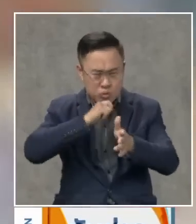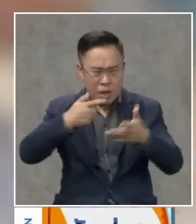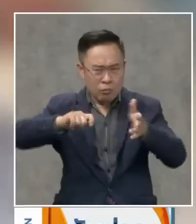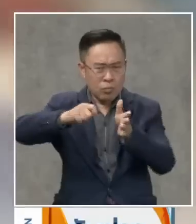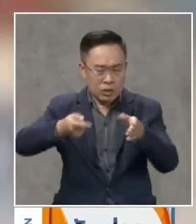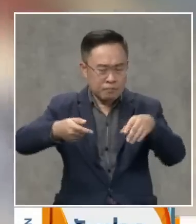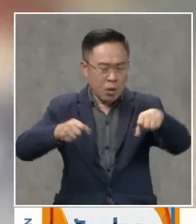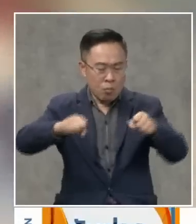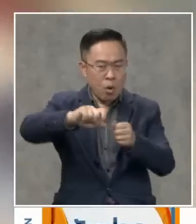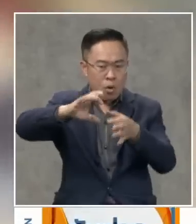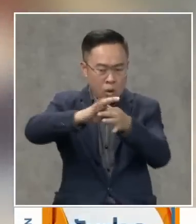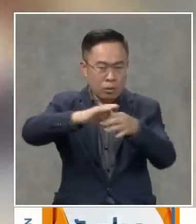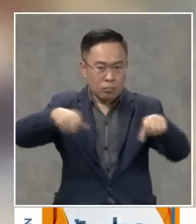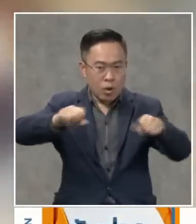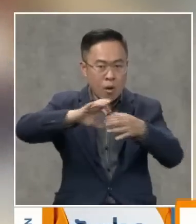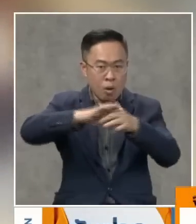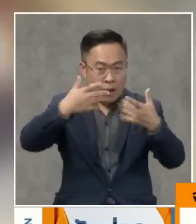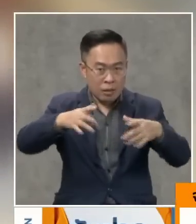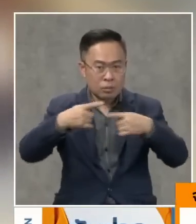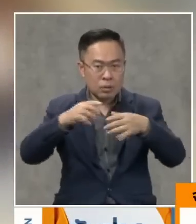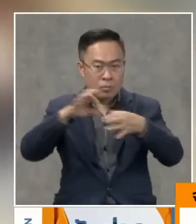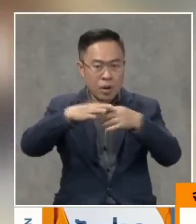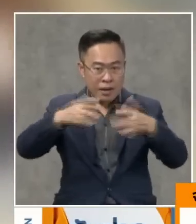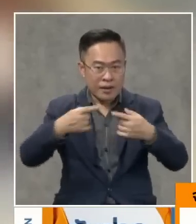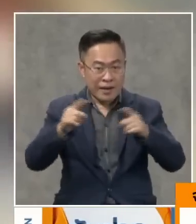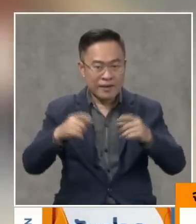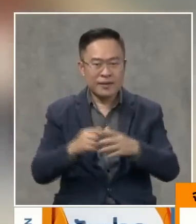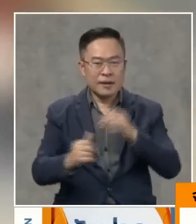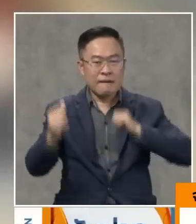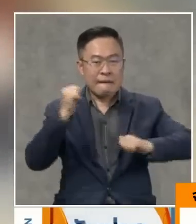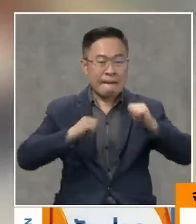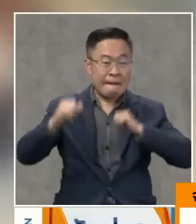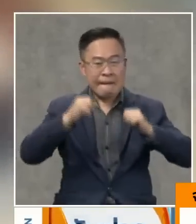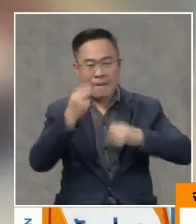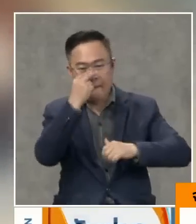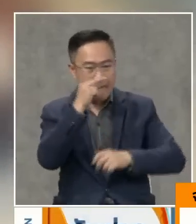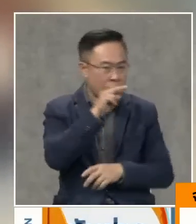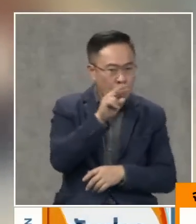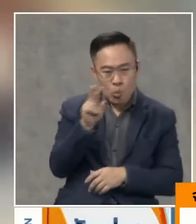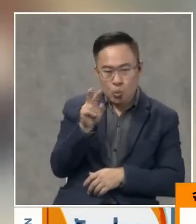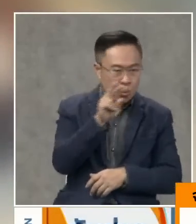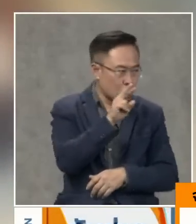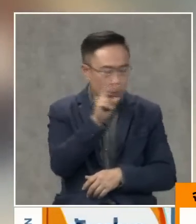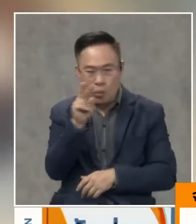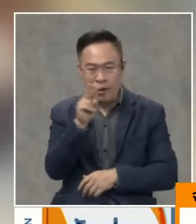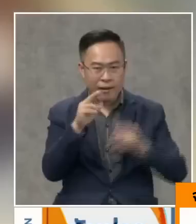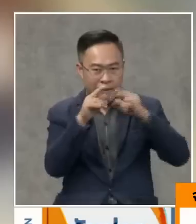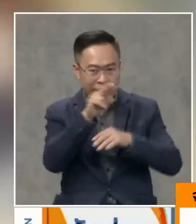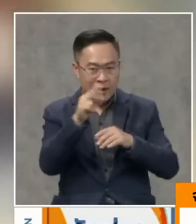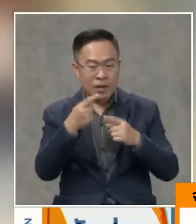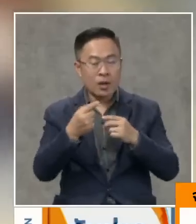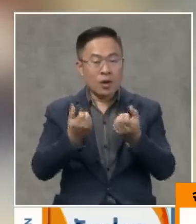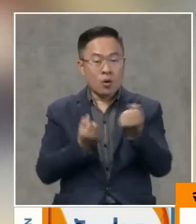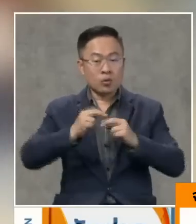นี่ผู้ก่อเหตุมาแล้วค่ะทำตีเนียนแบบนี้เลยนะคะรถคันนี้ไม่ใช่รถของเขานะค